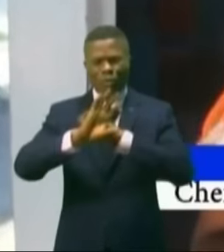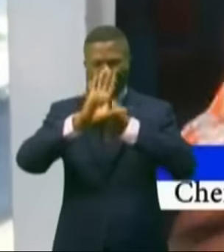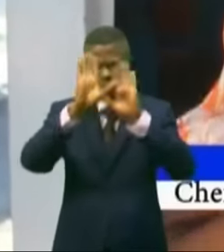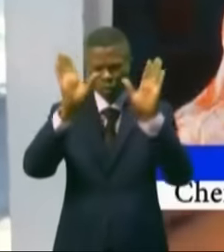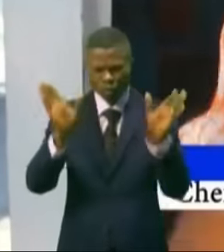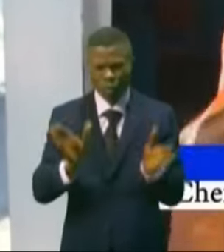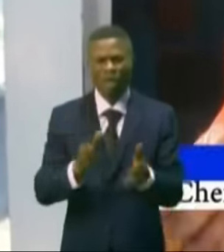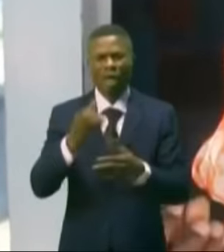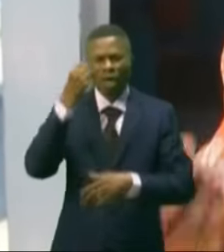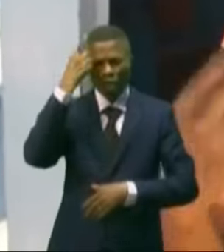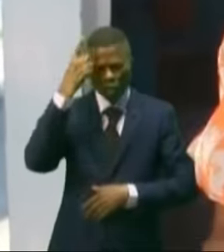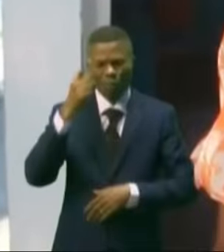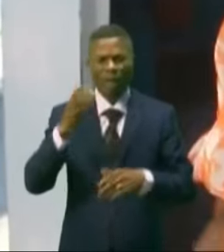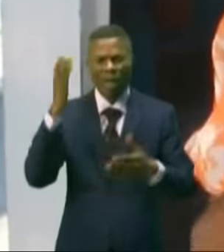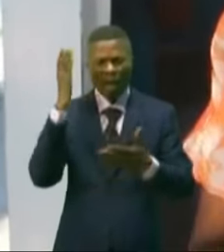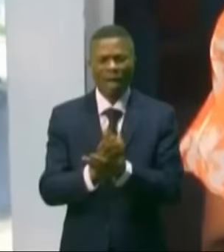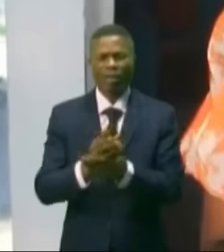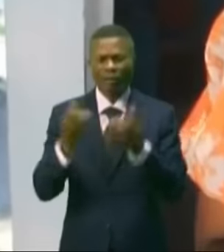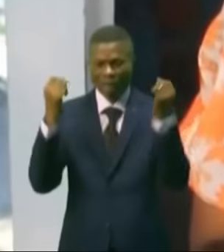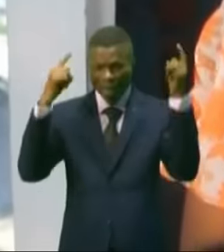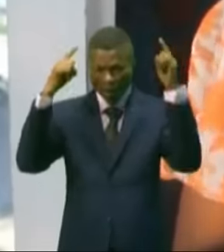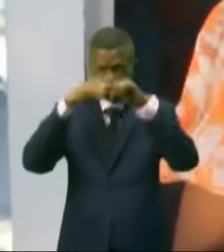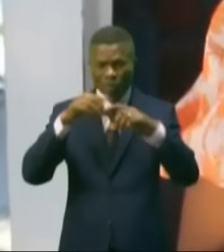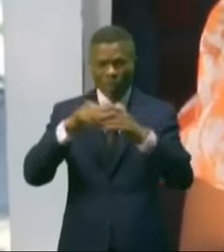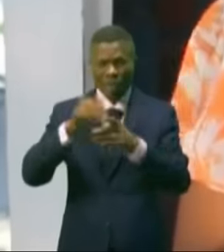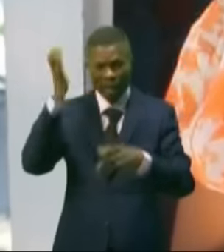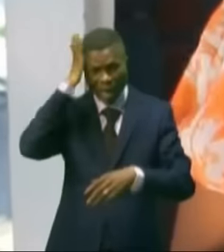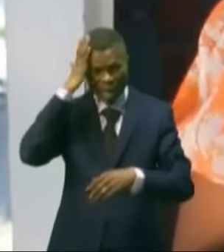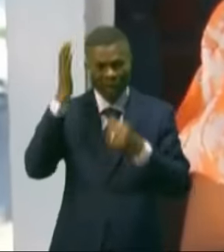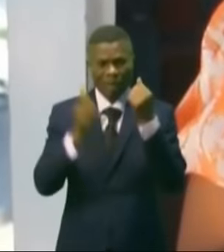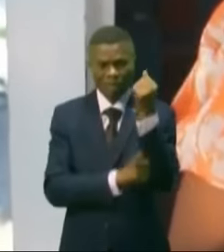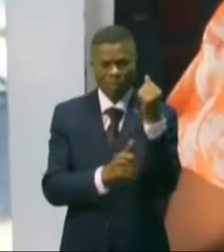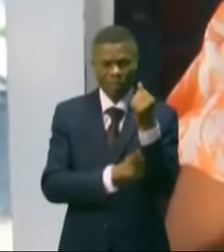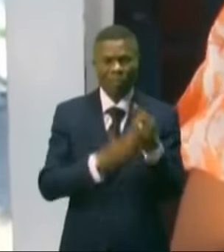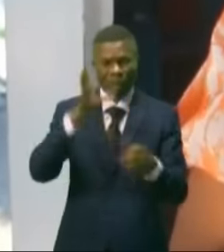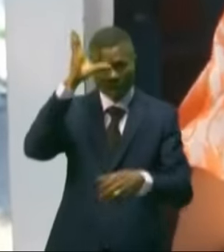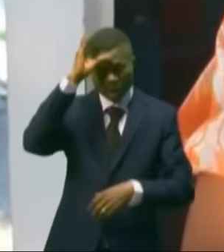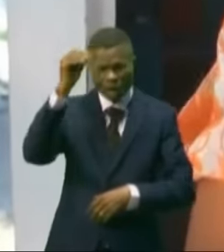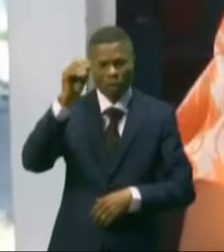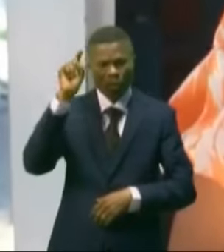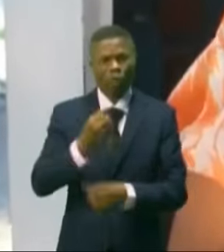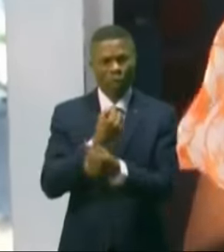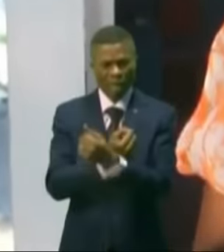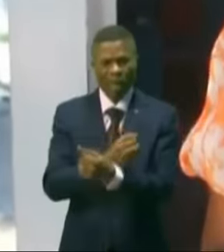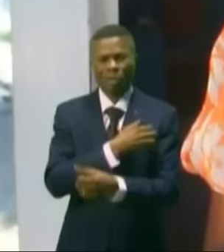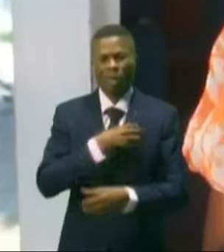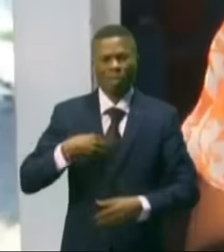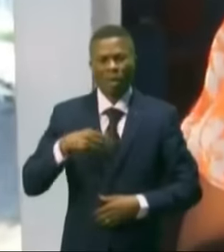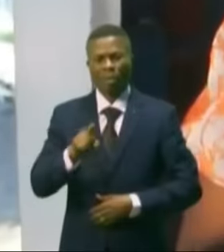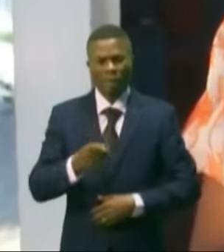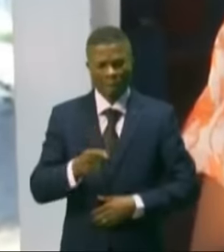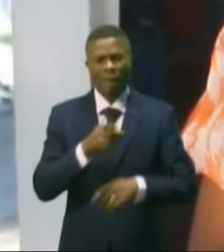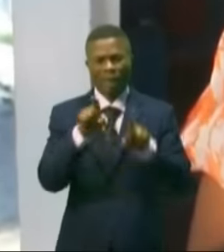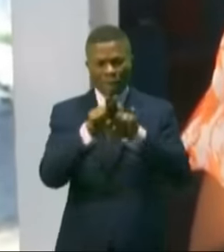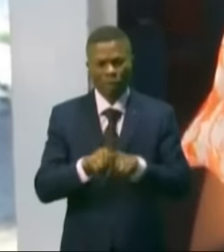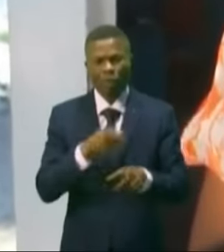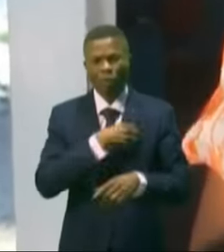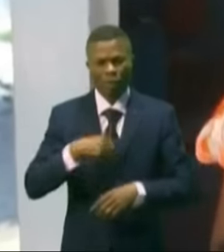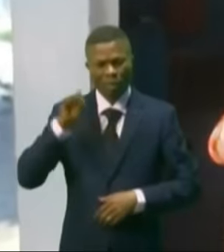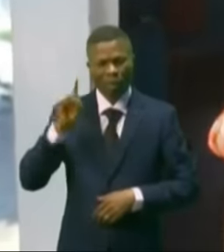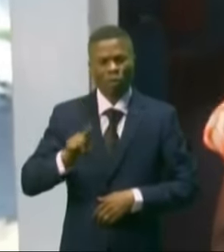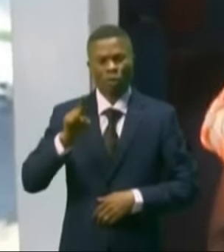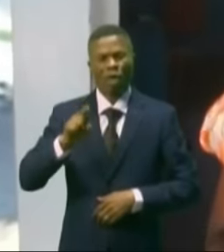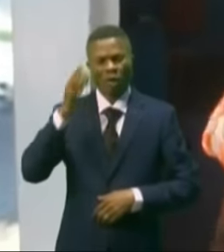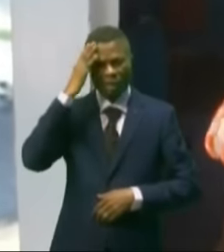un peu cette confusion qu'il y a dans les chefs des gens et que les gens comprennent au moins qu'est-ce qui est genre. Et aussi, nous avons eu à parler sur